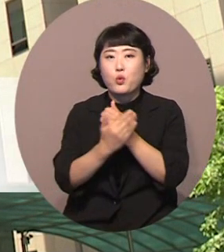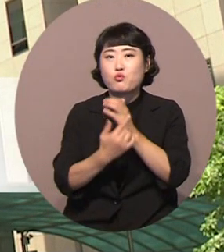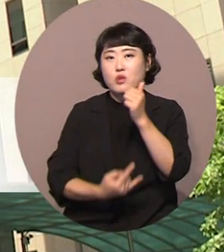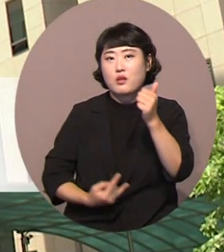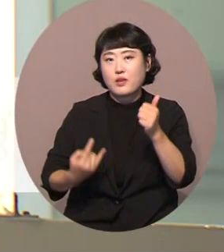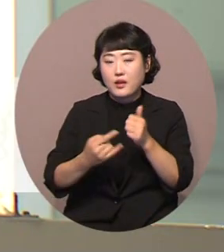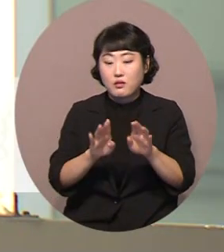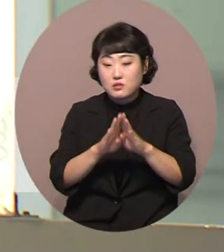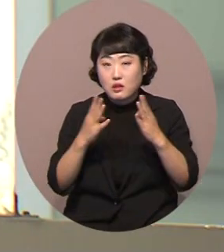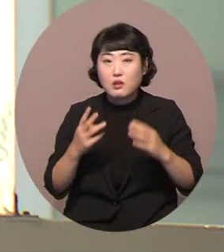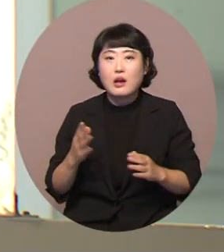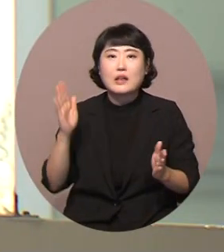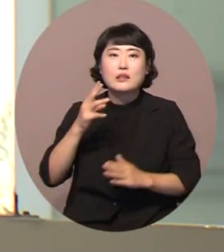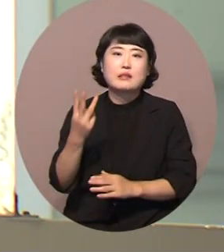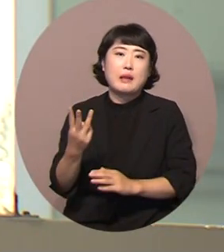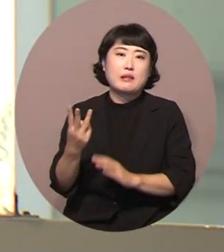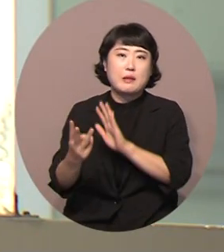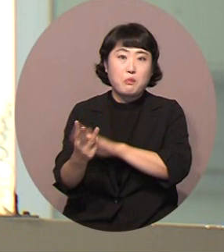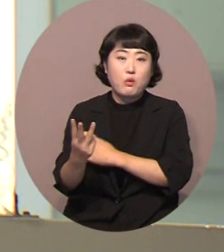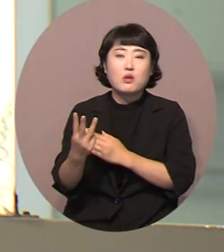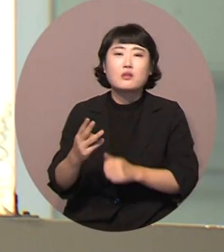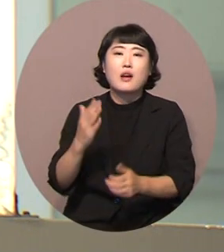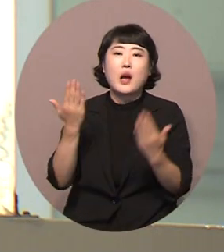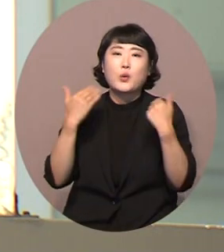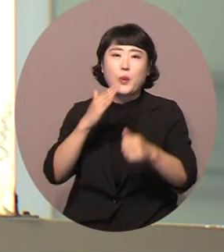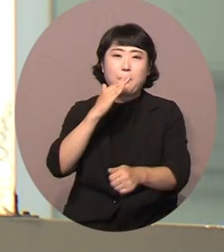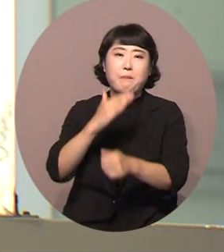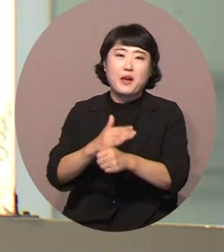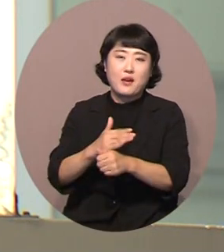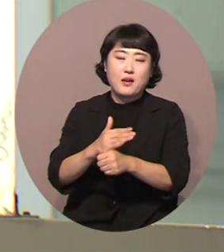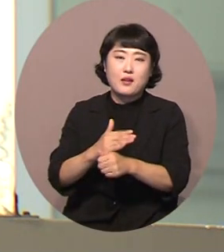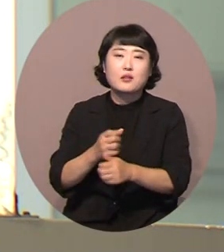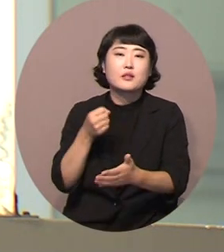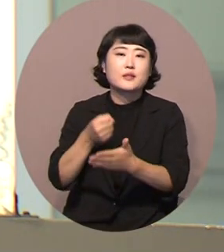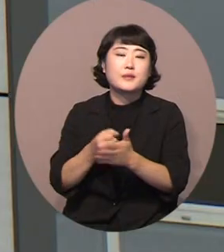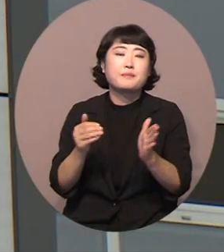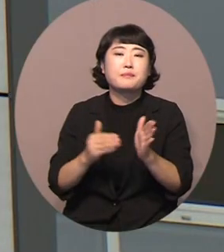열어이 학생 세 명에 대해 퇴학 처분을 내렸습니다